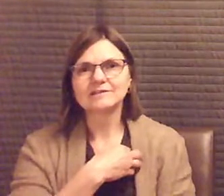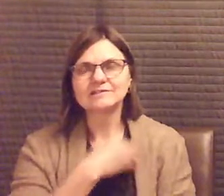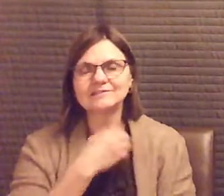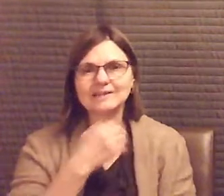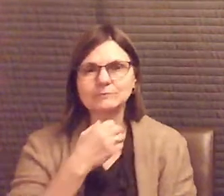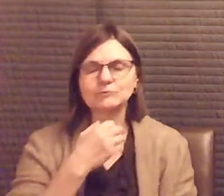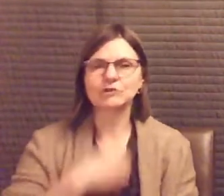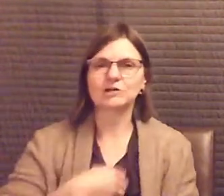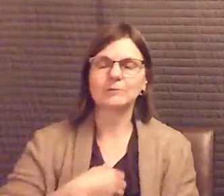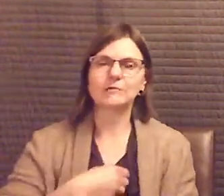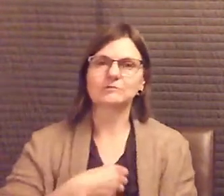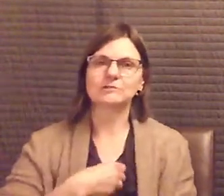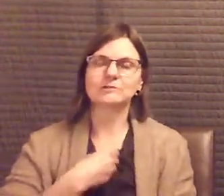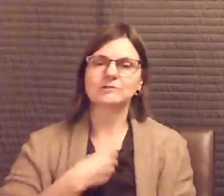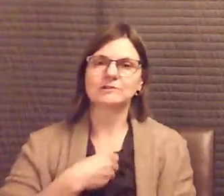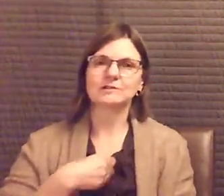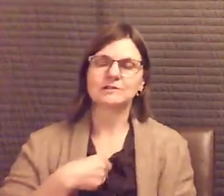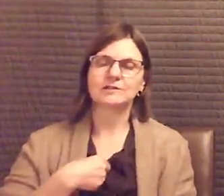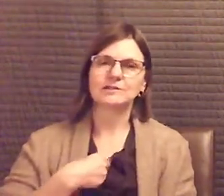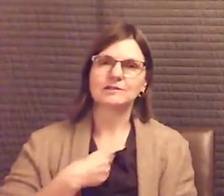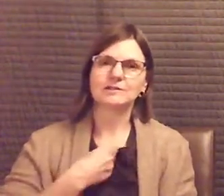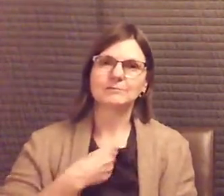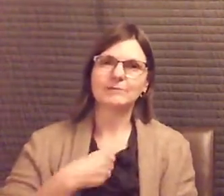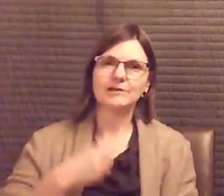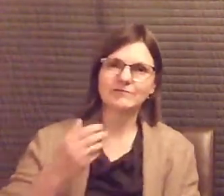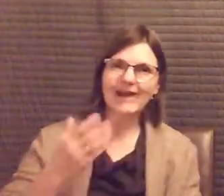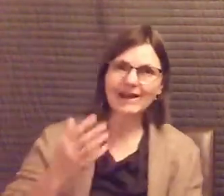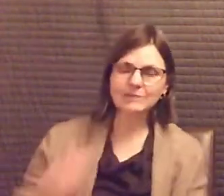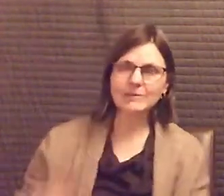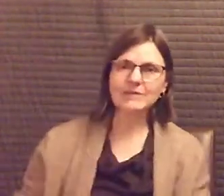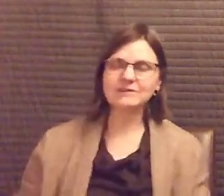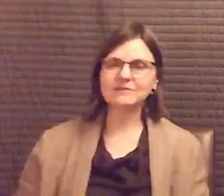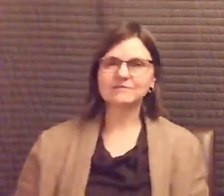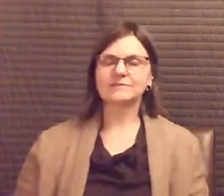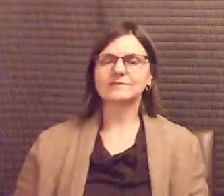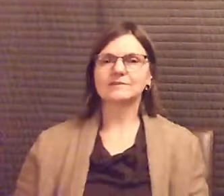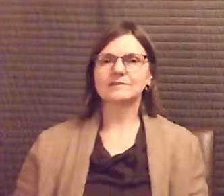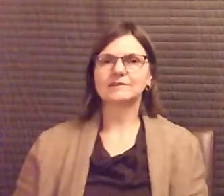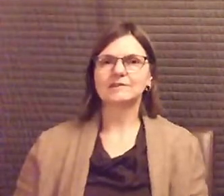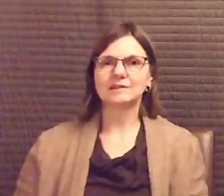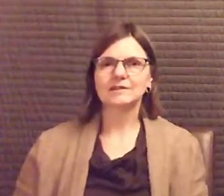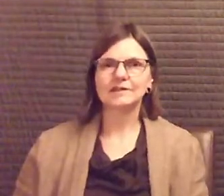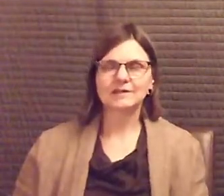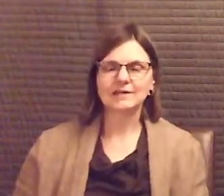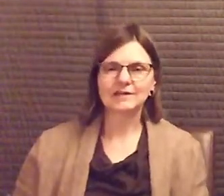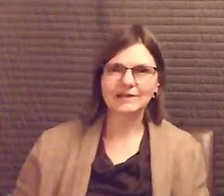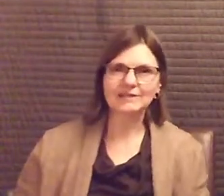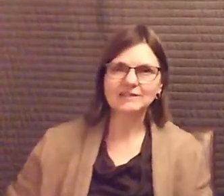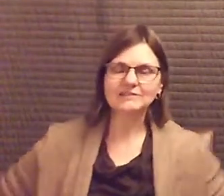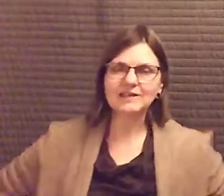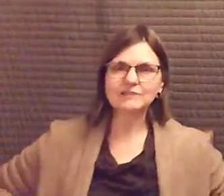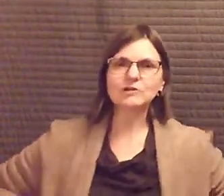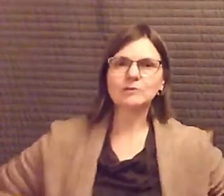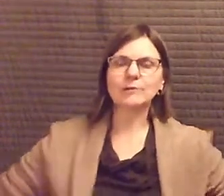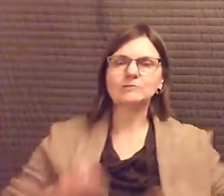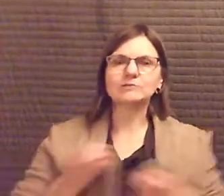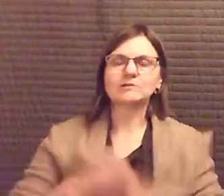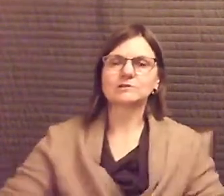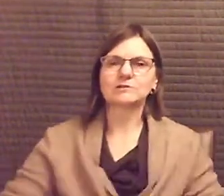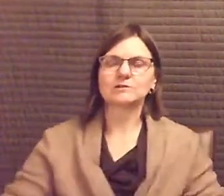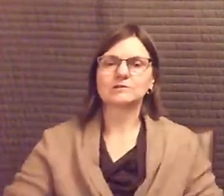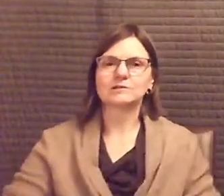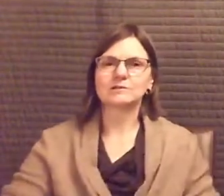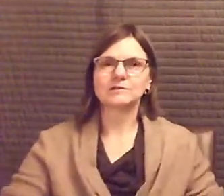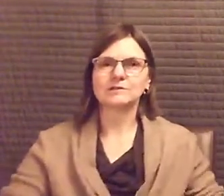stroom sterk moet worden gebouwd note to church waar de geleden can the build-up stroom kan niet sterk worden gebouwd